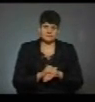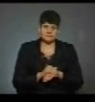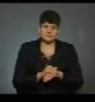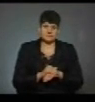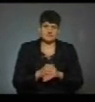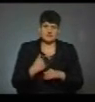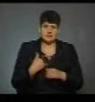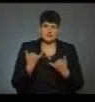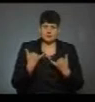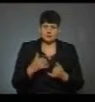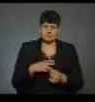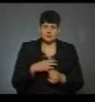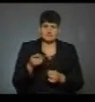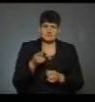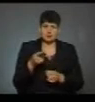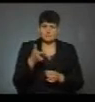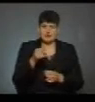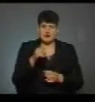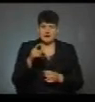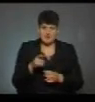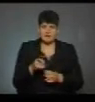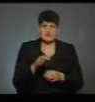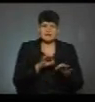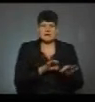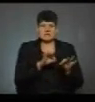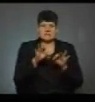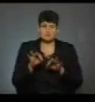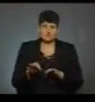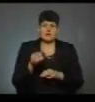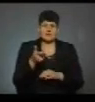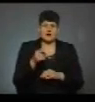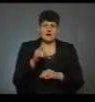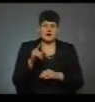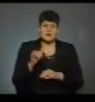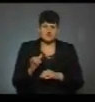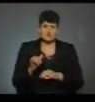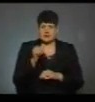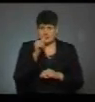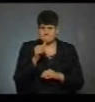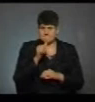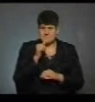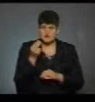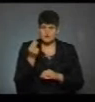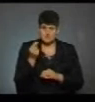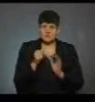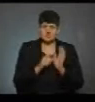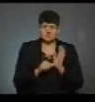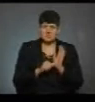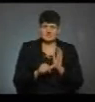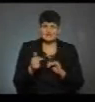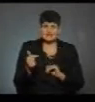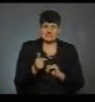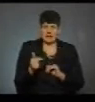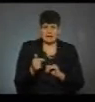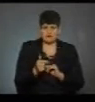Я сьогодні була в Тернопільгазі, і ось транспортування газу на місяць коштує майже 60